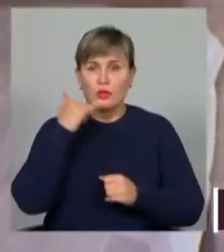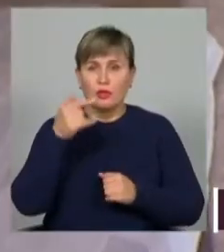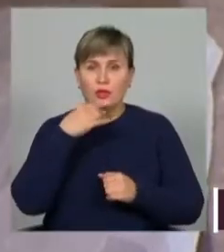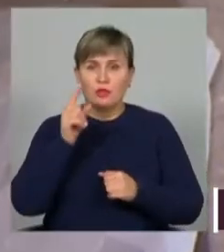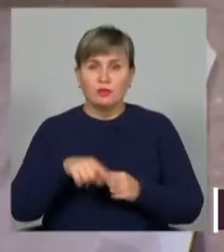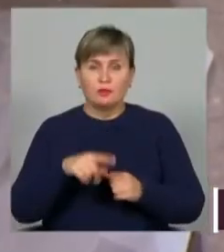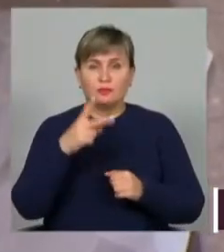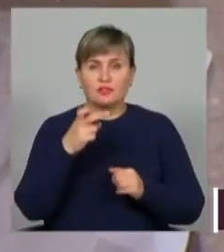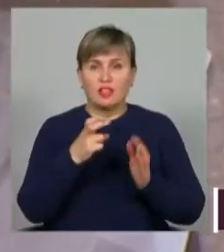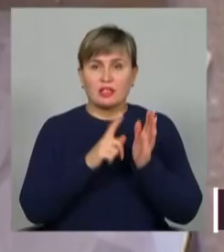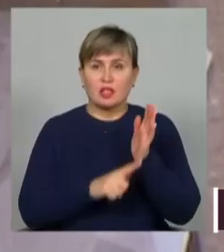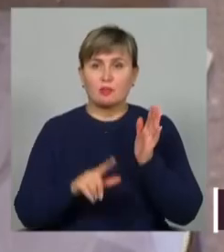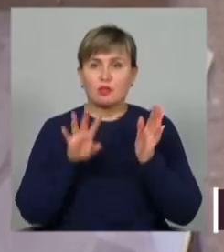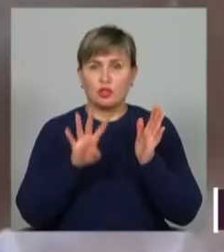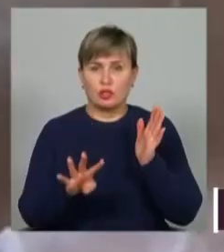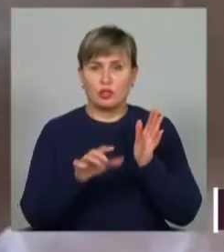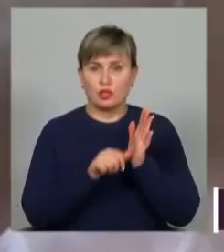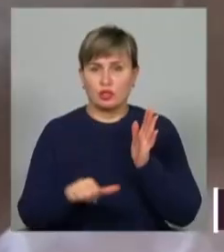номеру